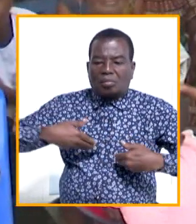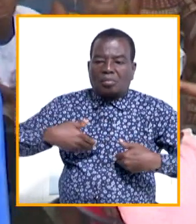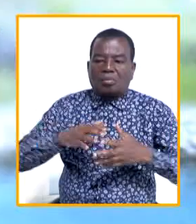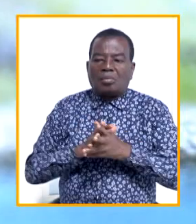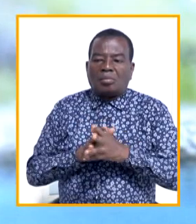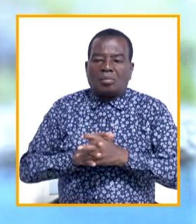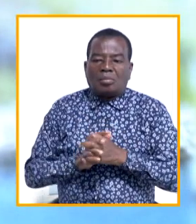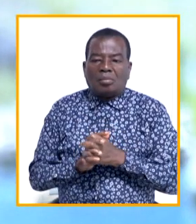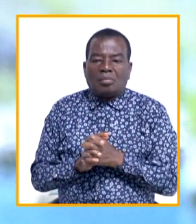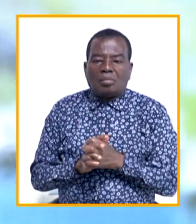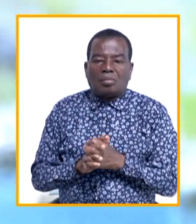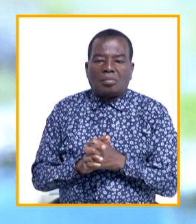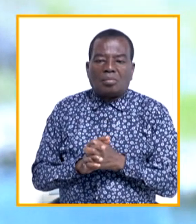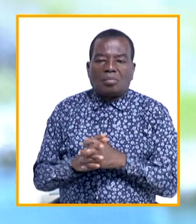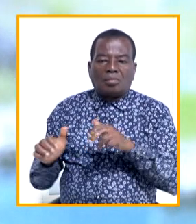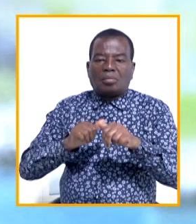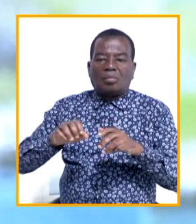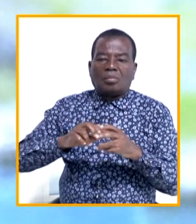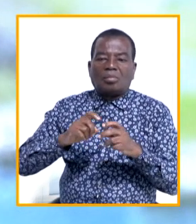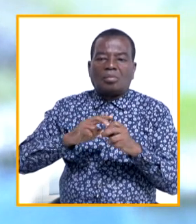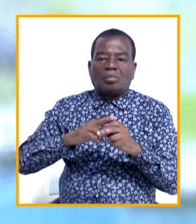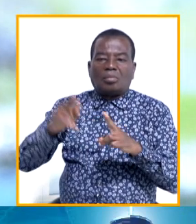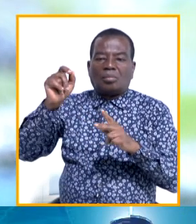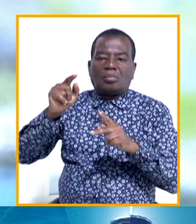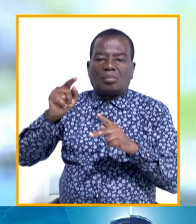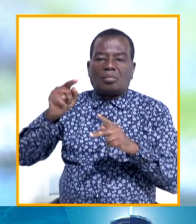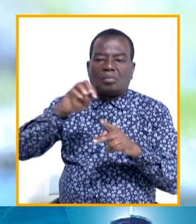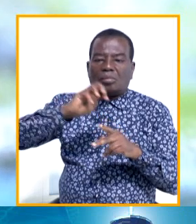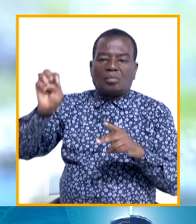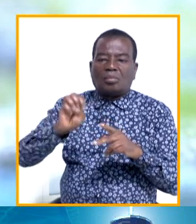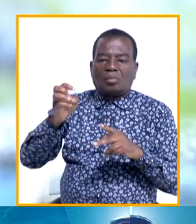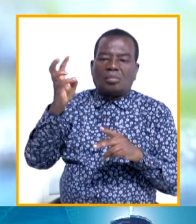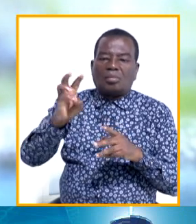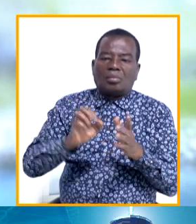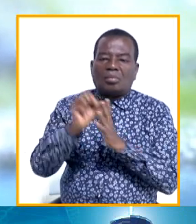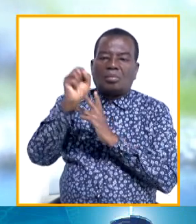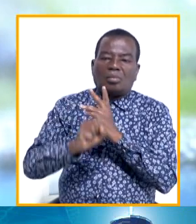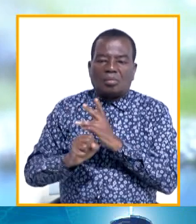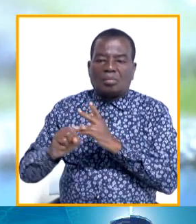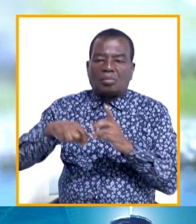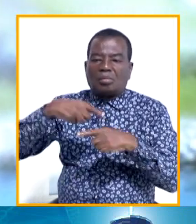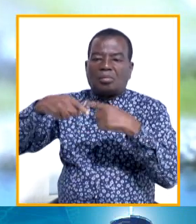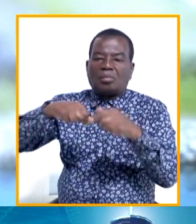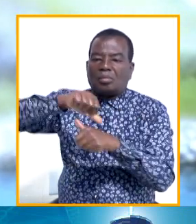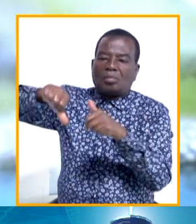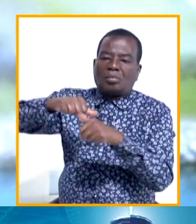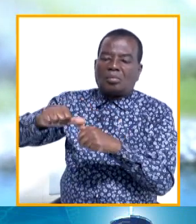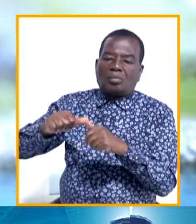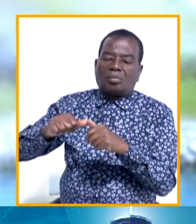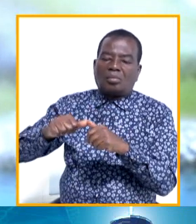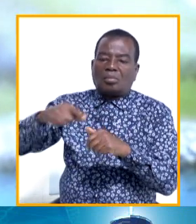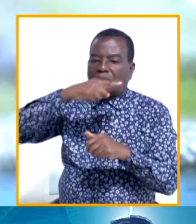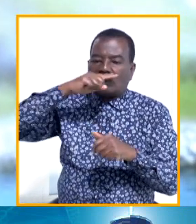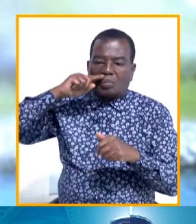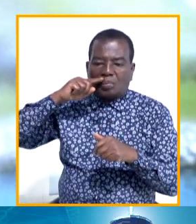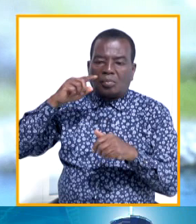jeunes dans l'actualité en bref de ce mercredi 6 septembre nous feront un tour au Gabon le Gabon où